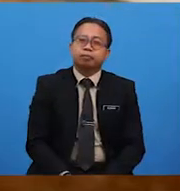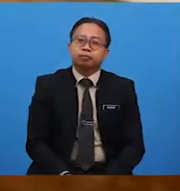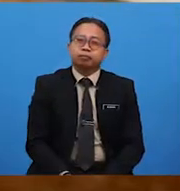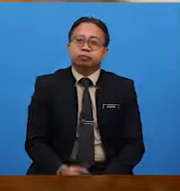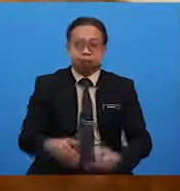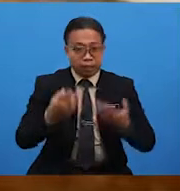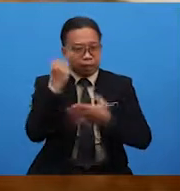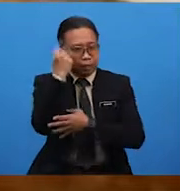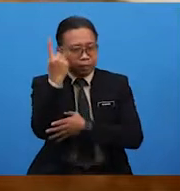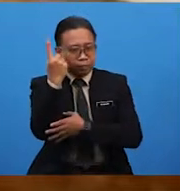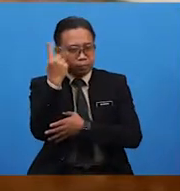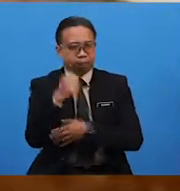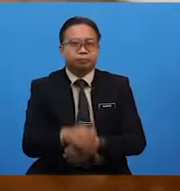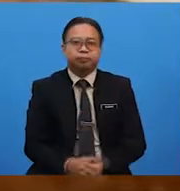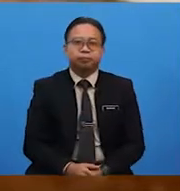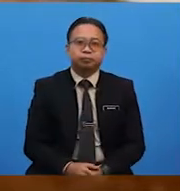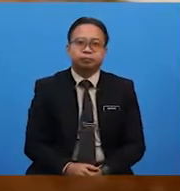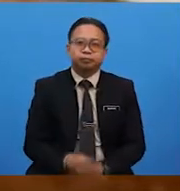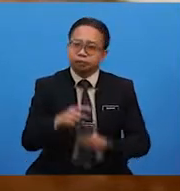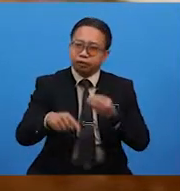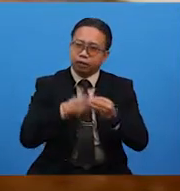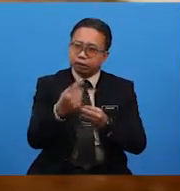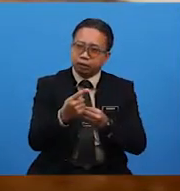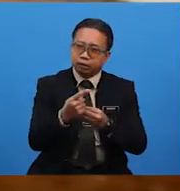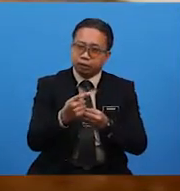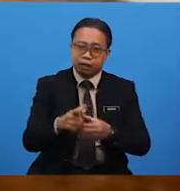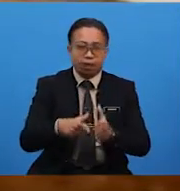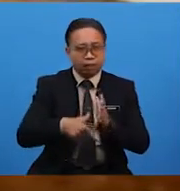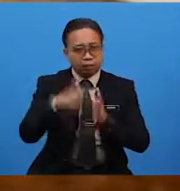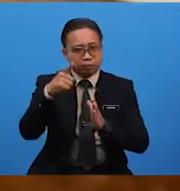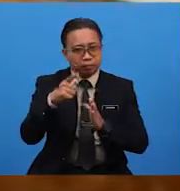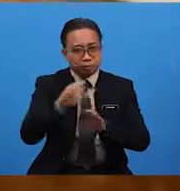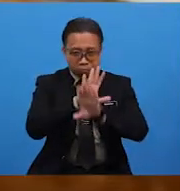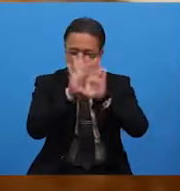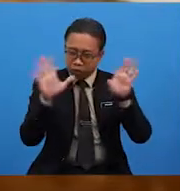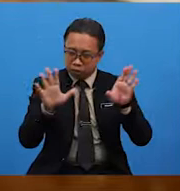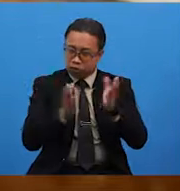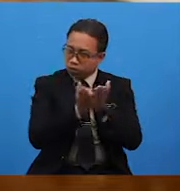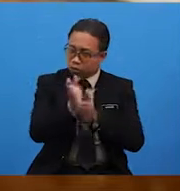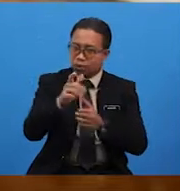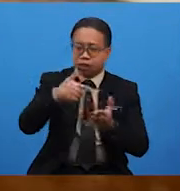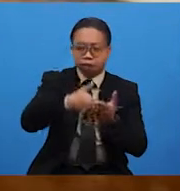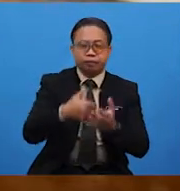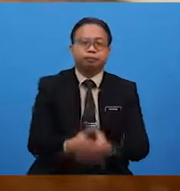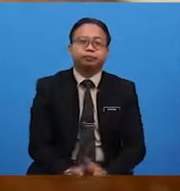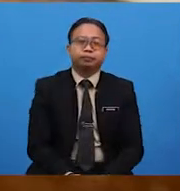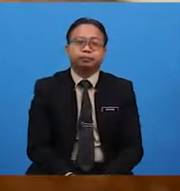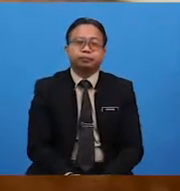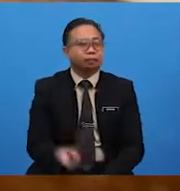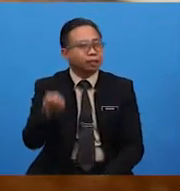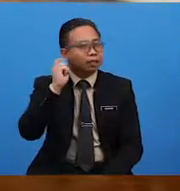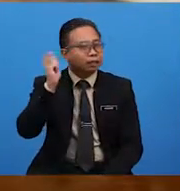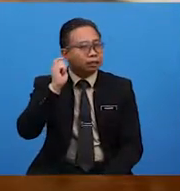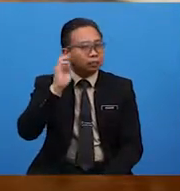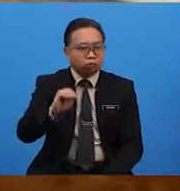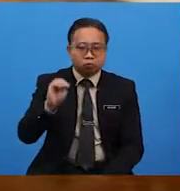macamnya vamtac rasanya serba sedikit tentang aliran ini lebih jelasnya licik gudang teruskan lagi Oke kalau tadi paja-paja